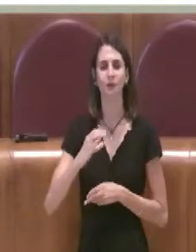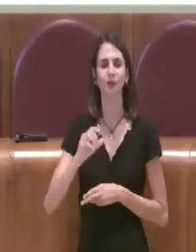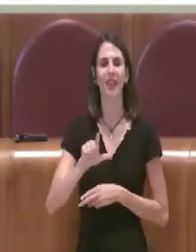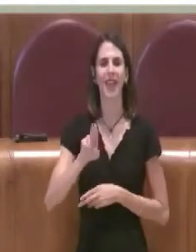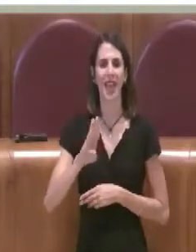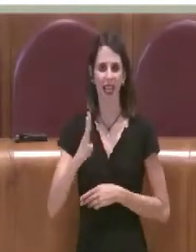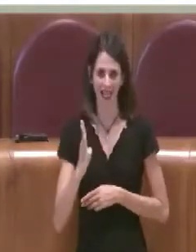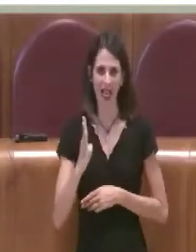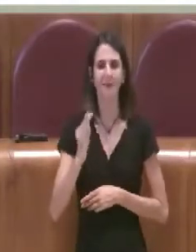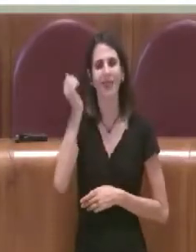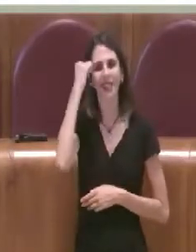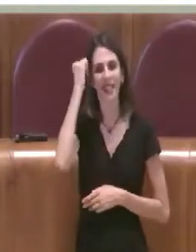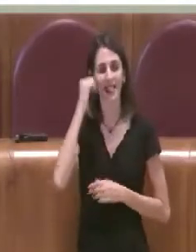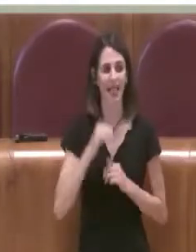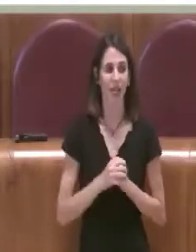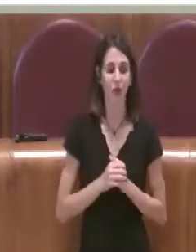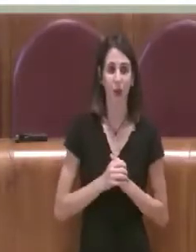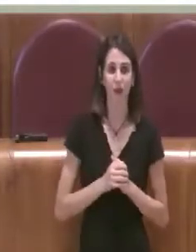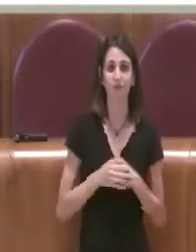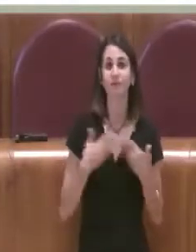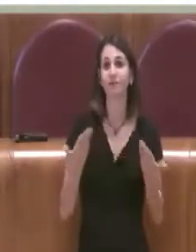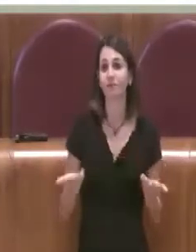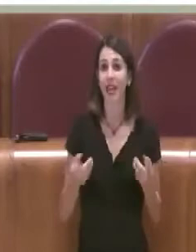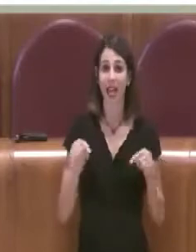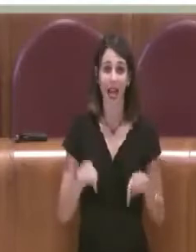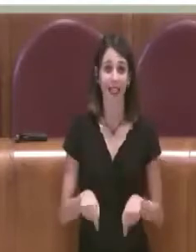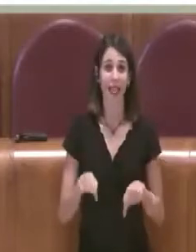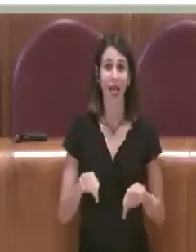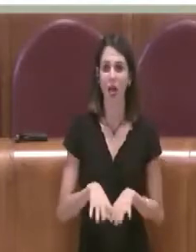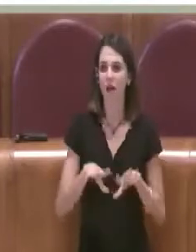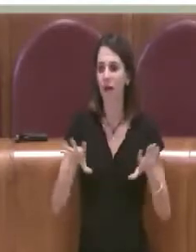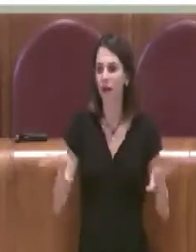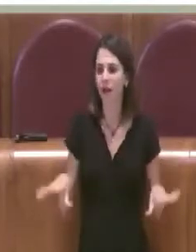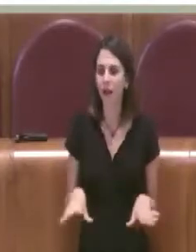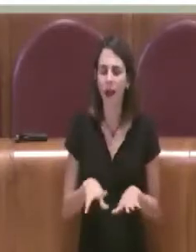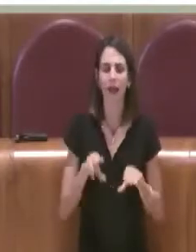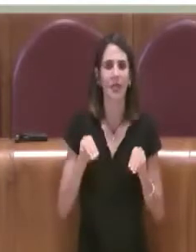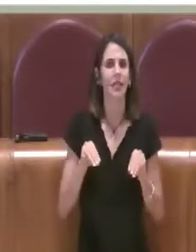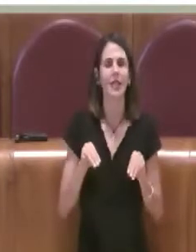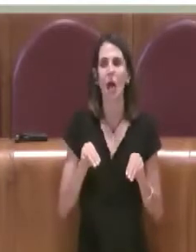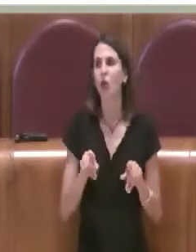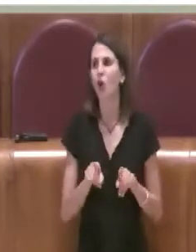della notizia, e quindi adesso si sta scatenando una sorta